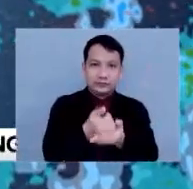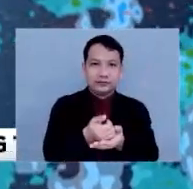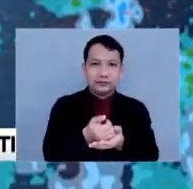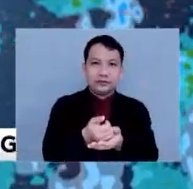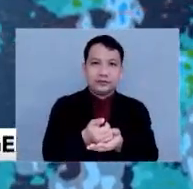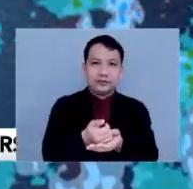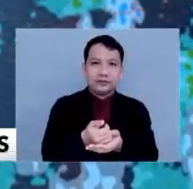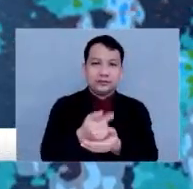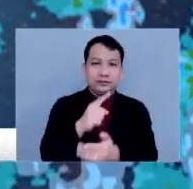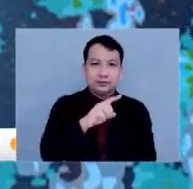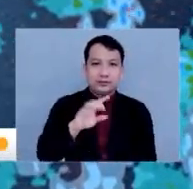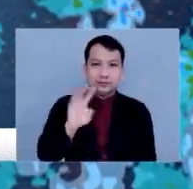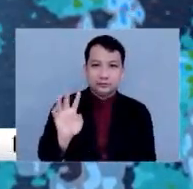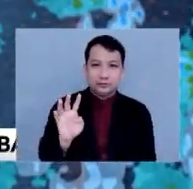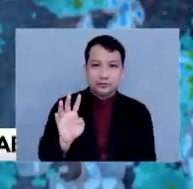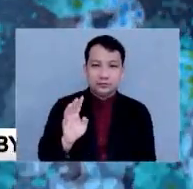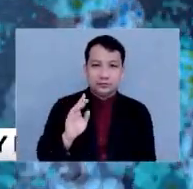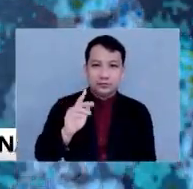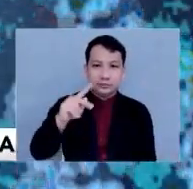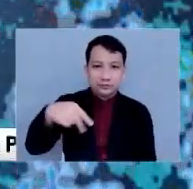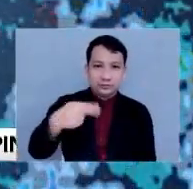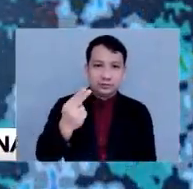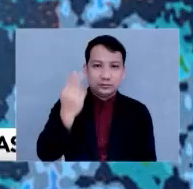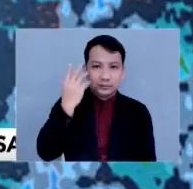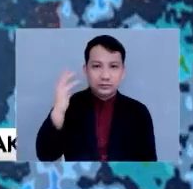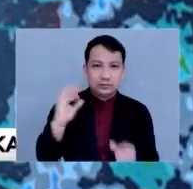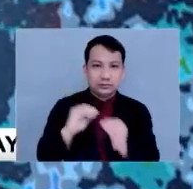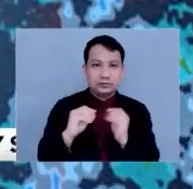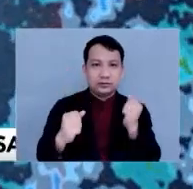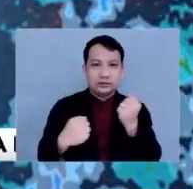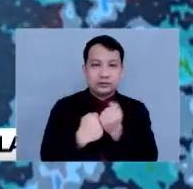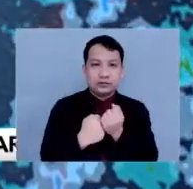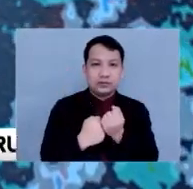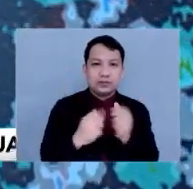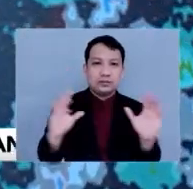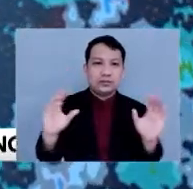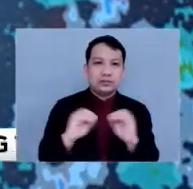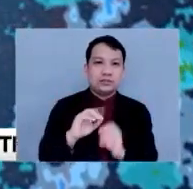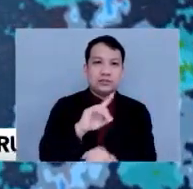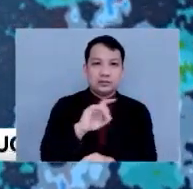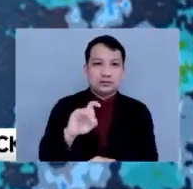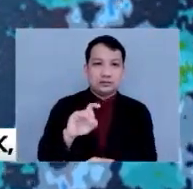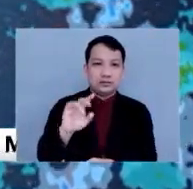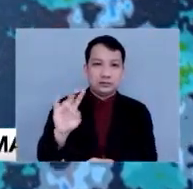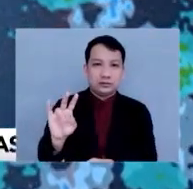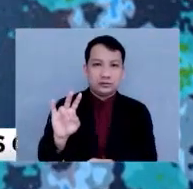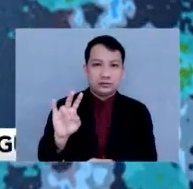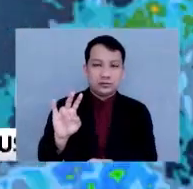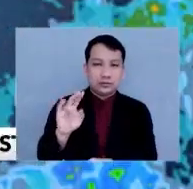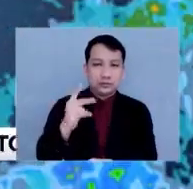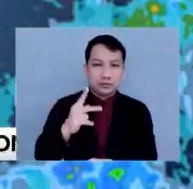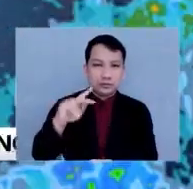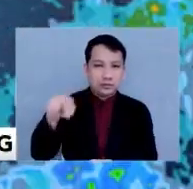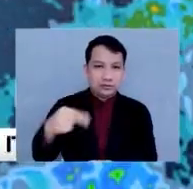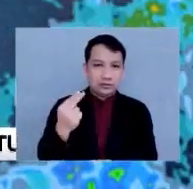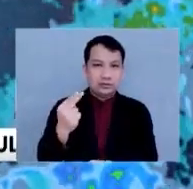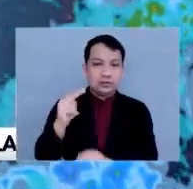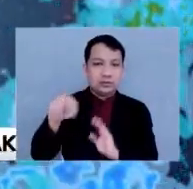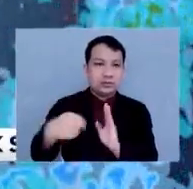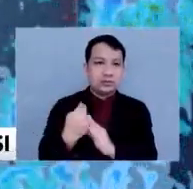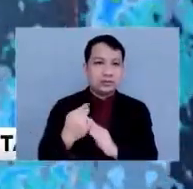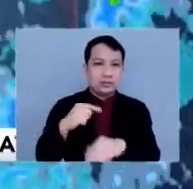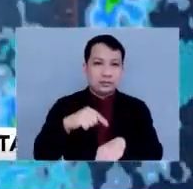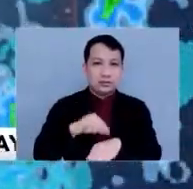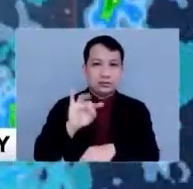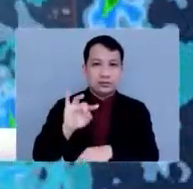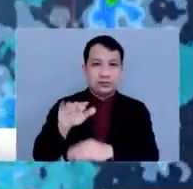140 kilometers per hour at bugso ng hangin na aabot ng 170 kilometers per hour. Kaninang alas 8